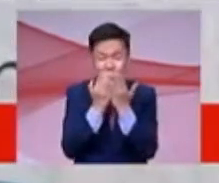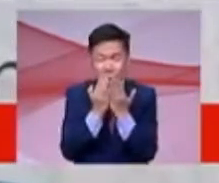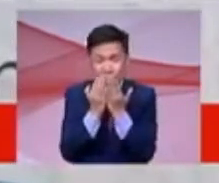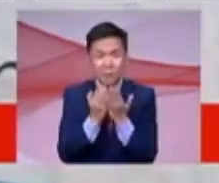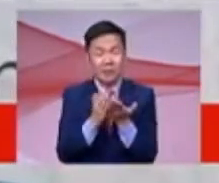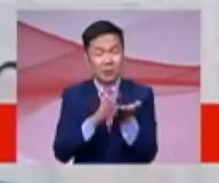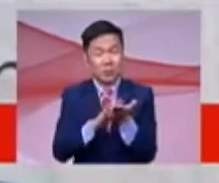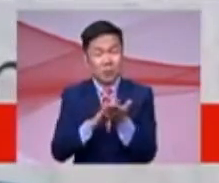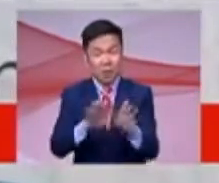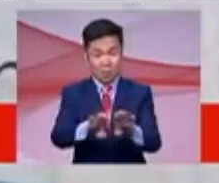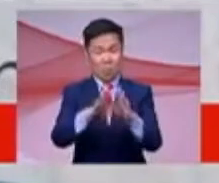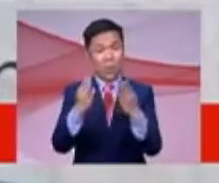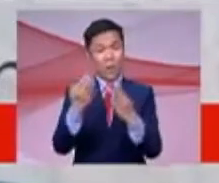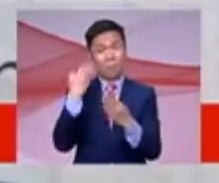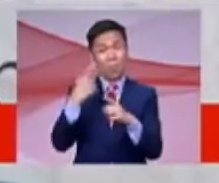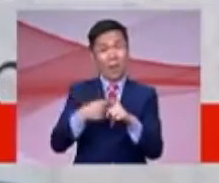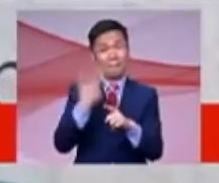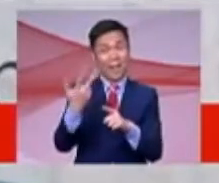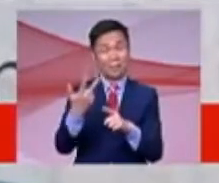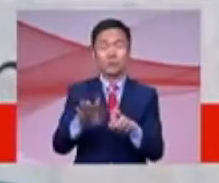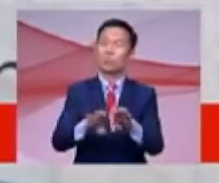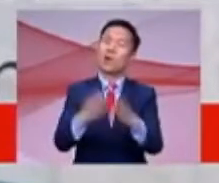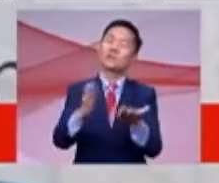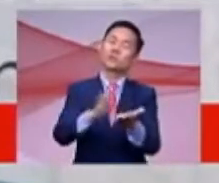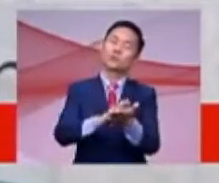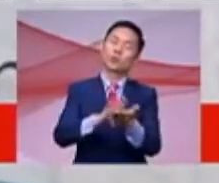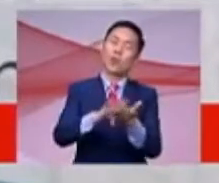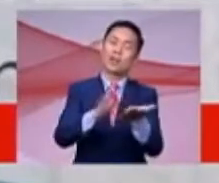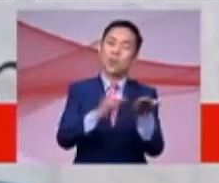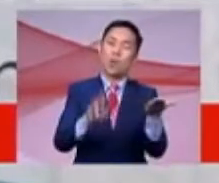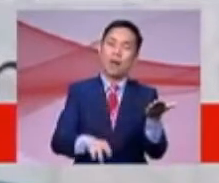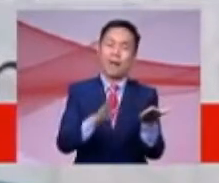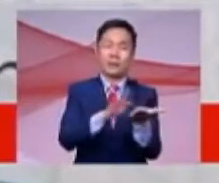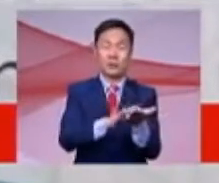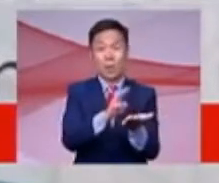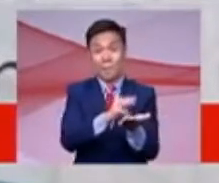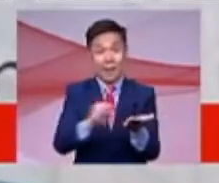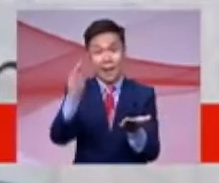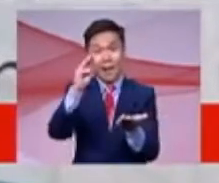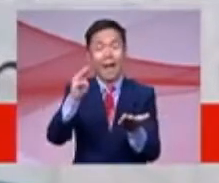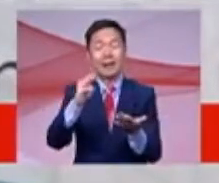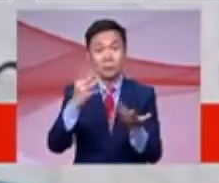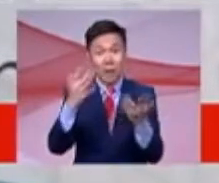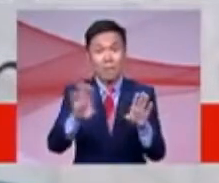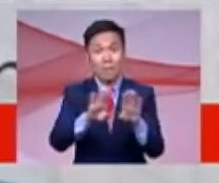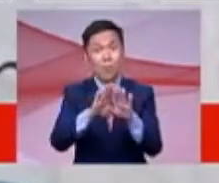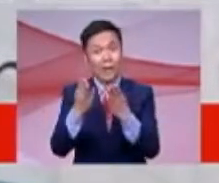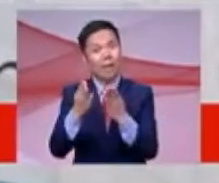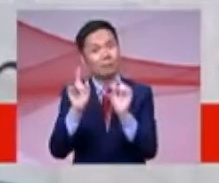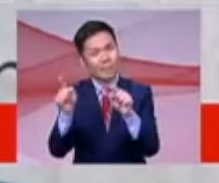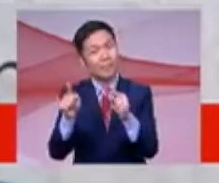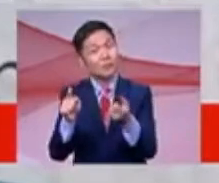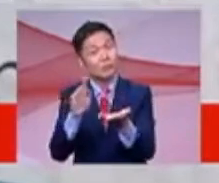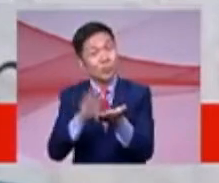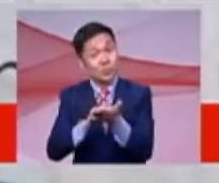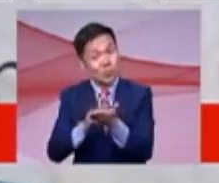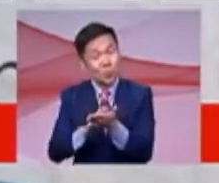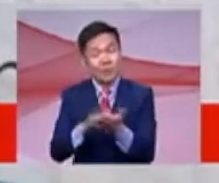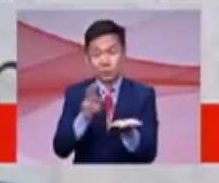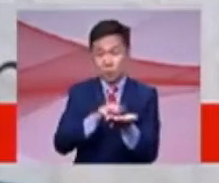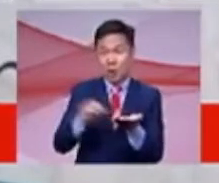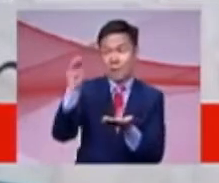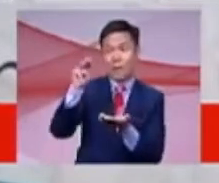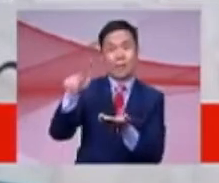kita membuka pada bulan Mac, kita buka sekolah, sekolah rendah, sekolah menengah. Apabila kita buka sekolah rendah, menengah,